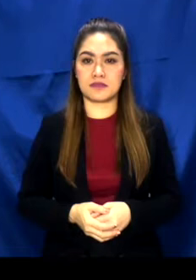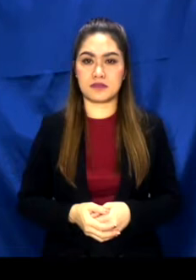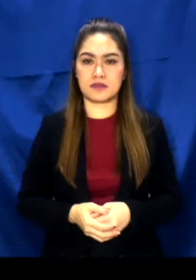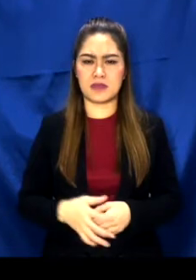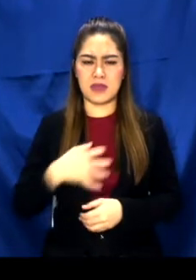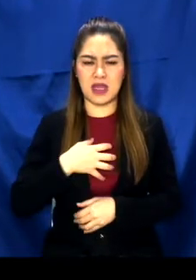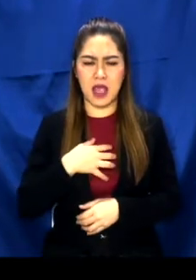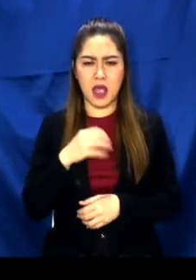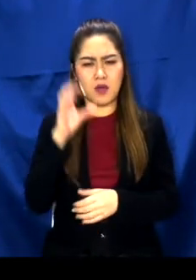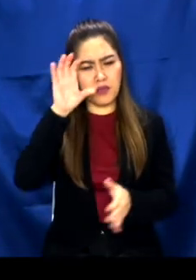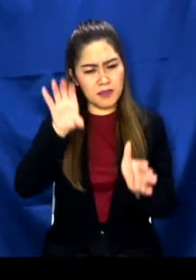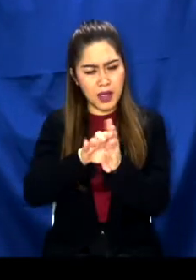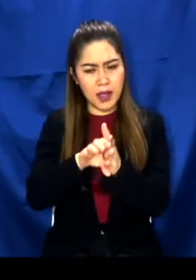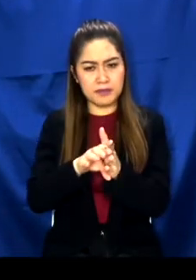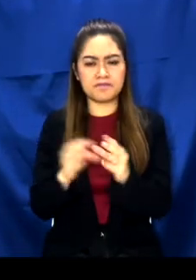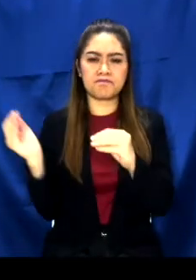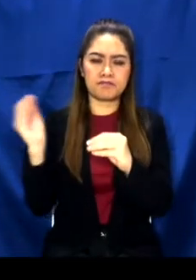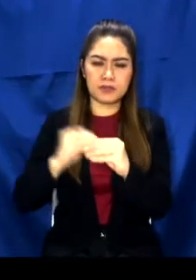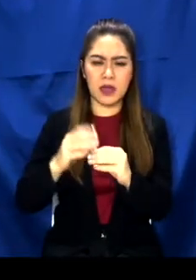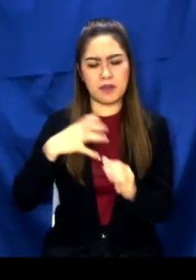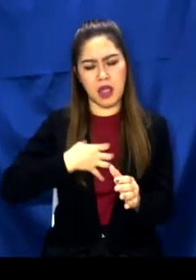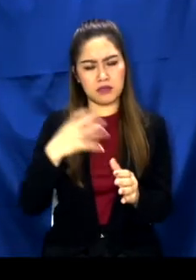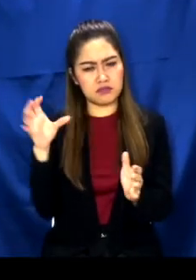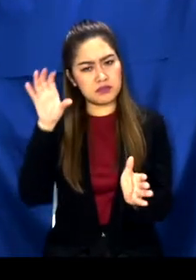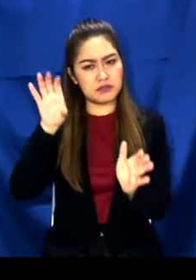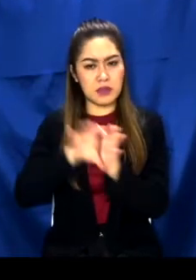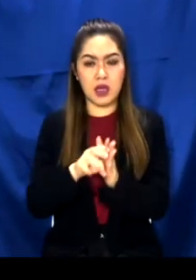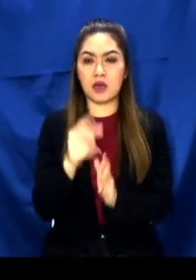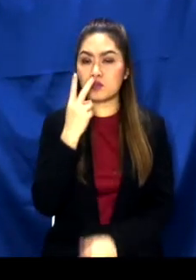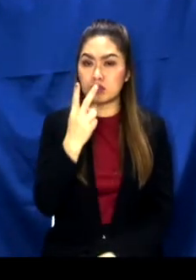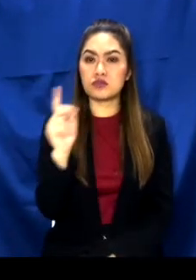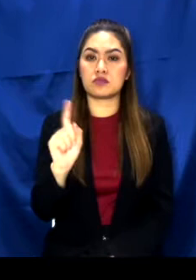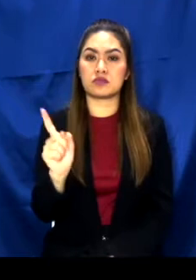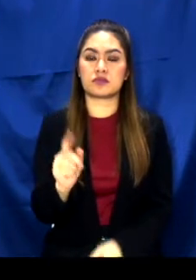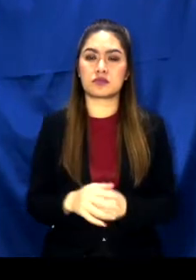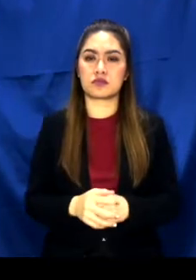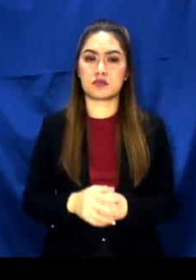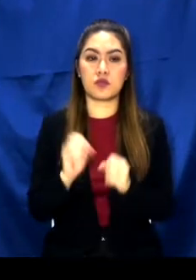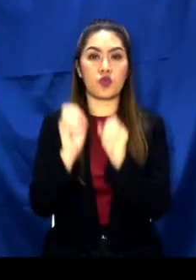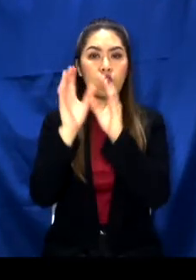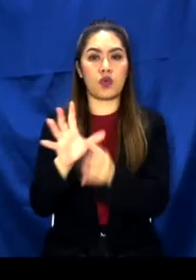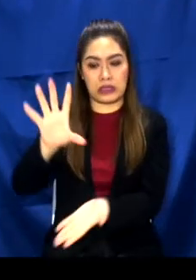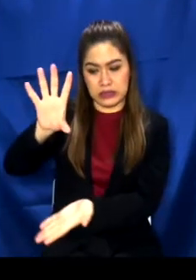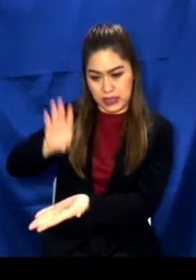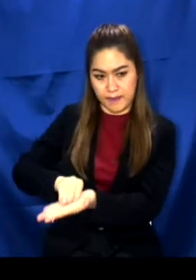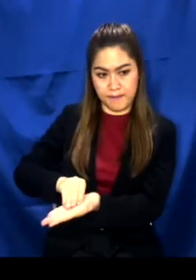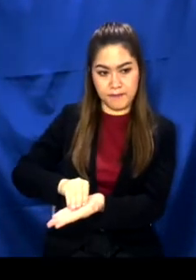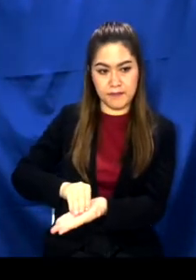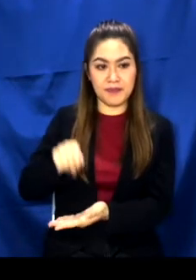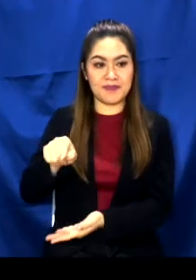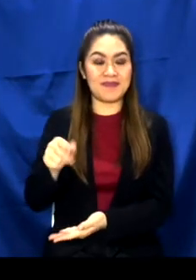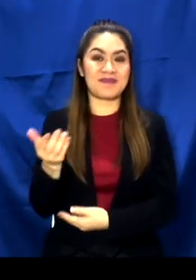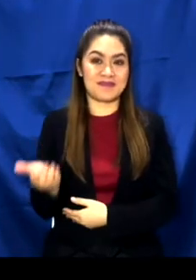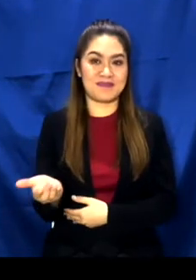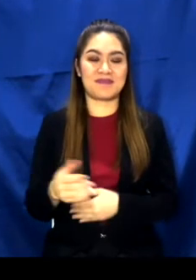อยากได้เอารูปมาใส่เราอยากได้รูปมาใส่อย่างรูปอะค่ะครูได้ดาวน์โหลดเอาไว้แล้วก็คือว่าครูได้ดาวน์โหล